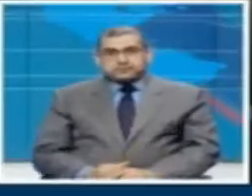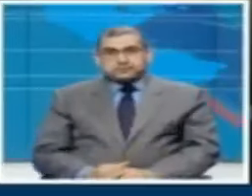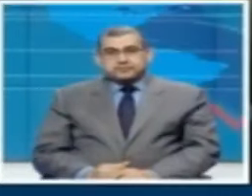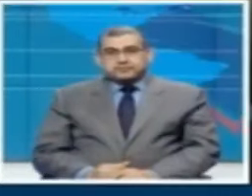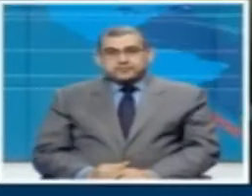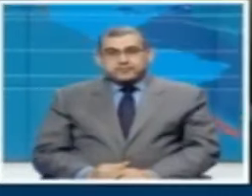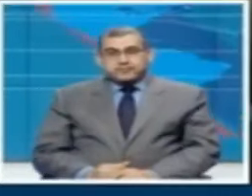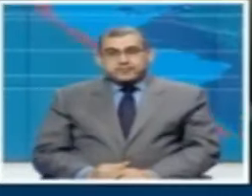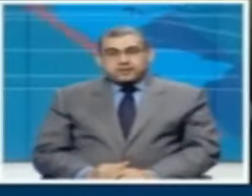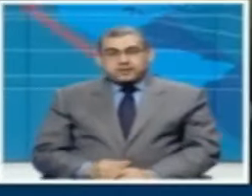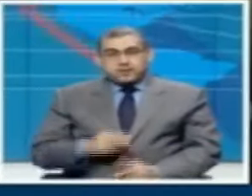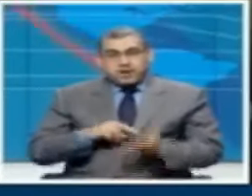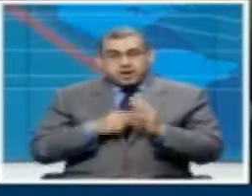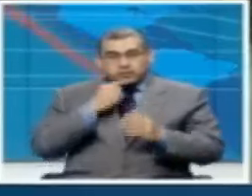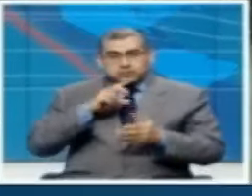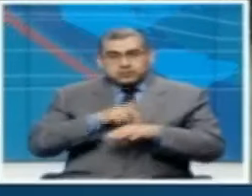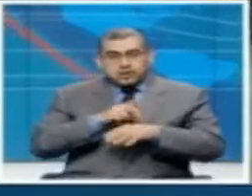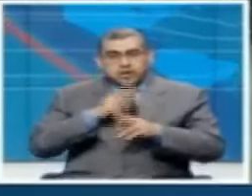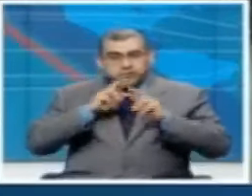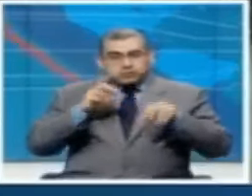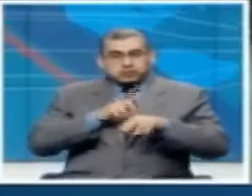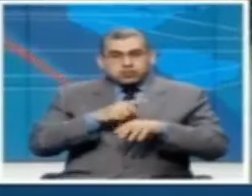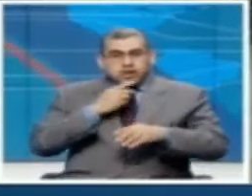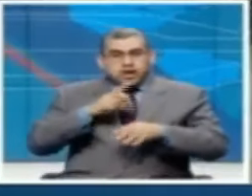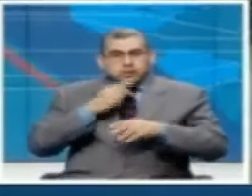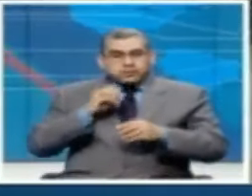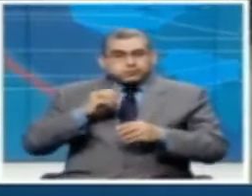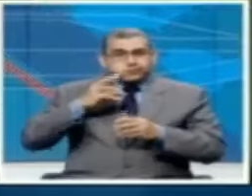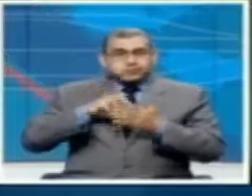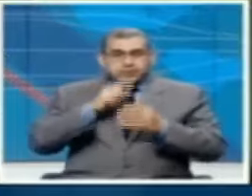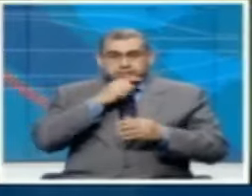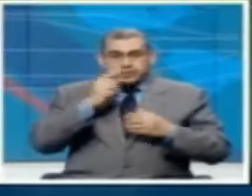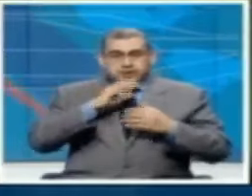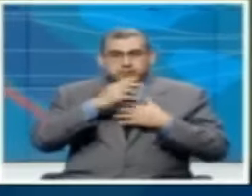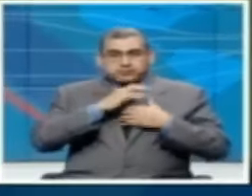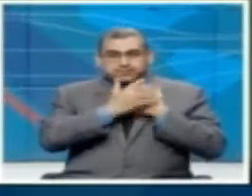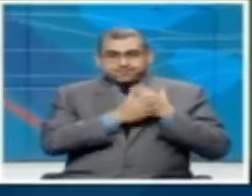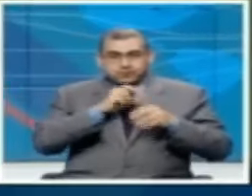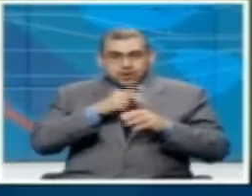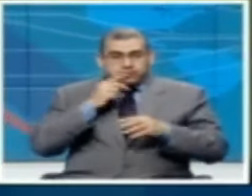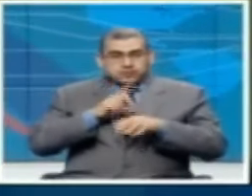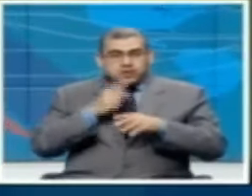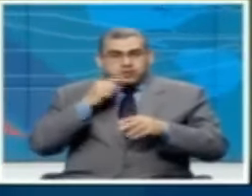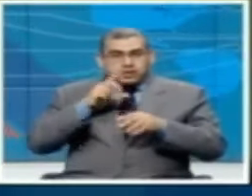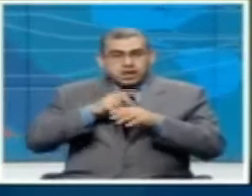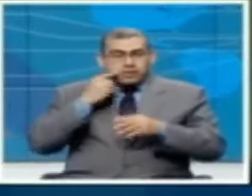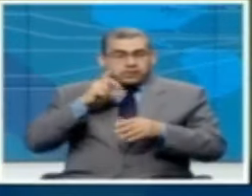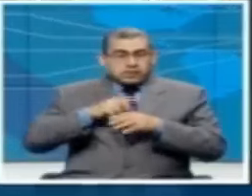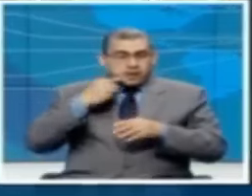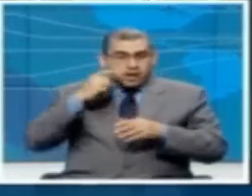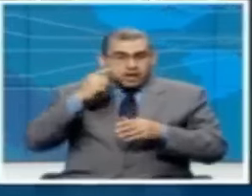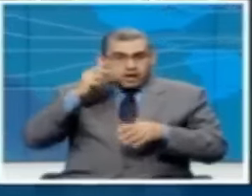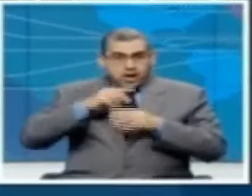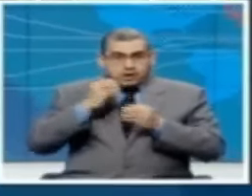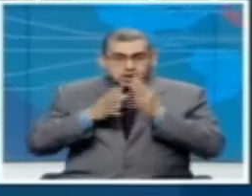العلاج بالقسطره الورديه والاكتشاف المبكر لدلاله الاورام الثدي وعلاج الحروق والصدفيه بقشور الاسماك